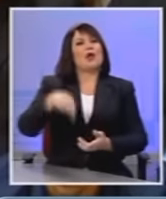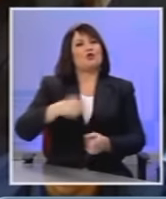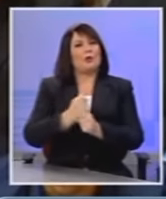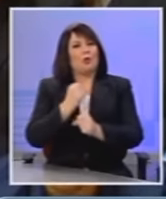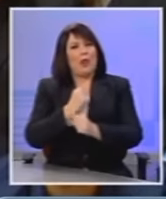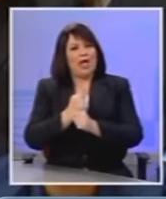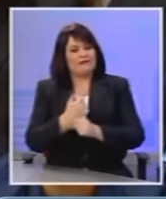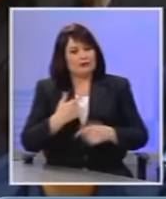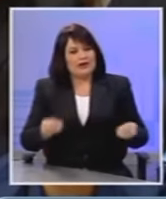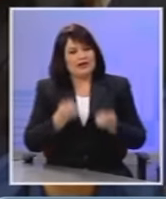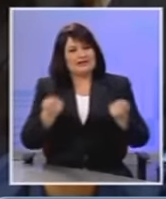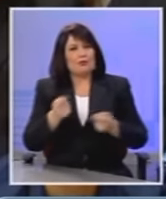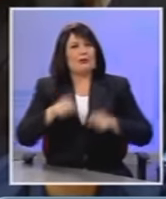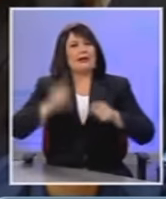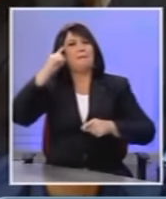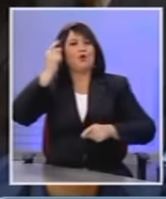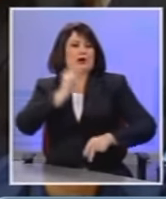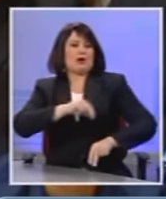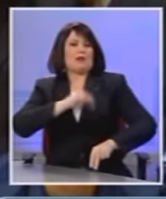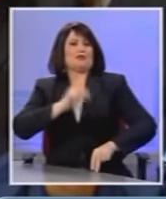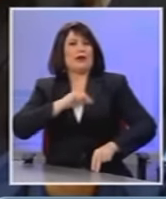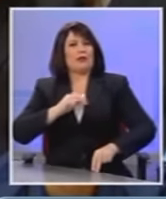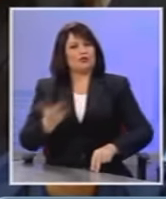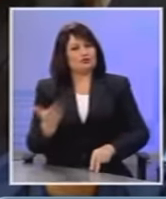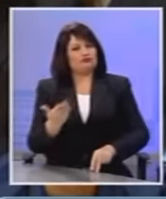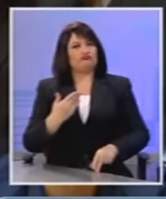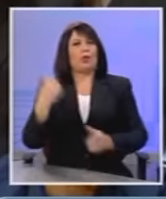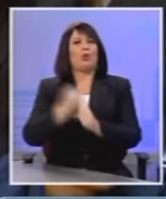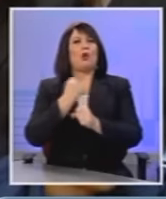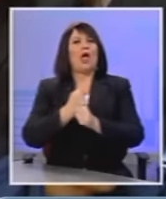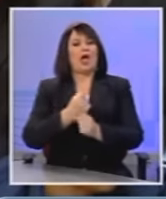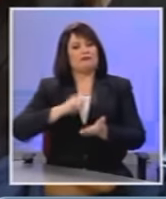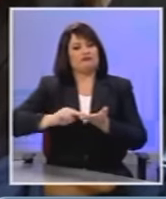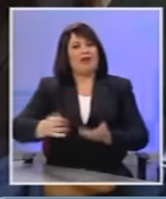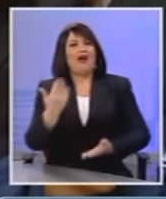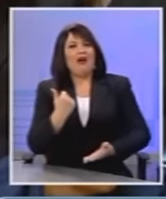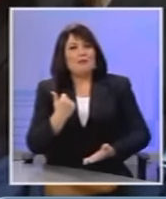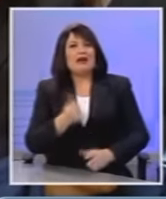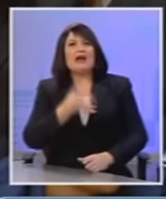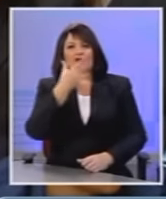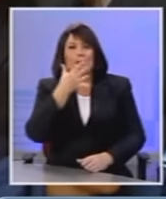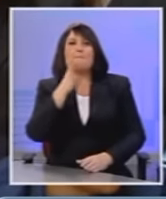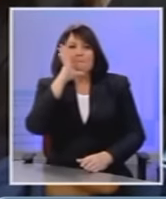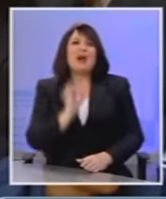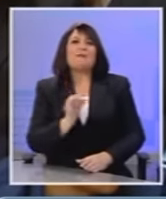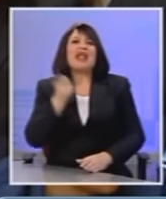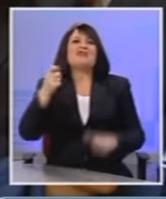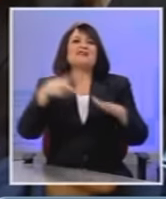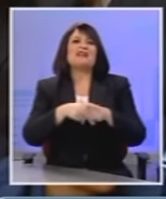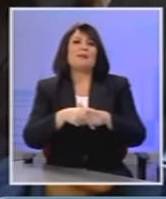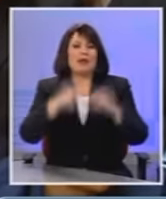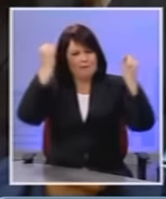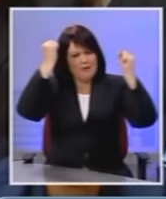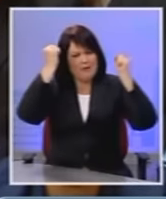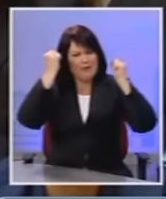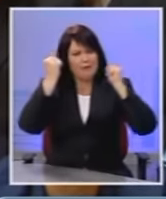τους χρησιμοποιούσαν κερδοσκόποι, και υπήρξε αυτό το φαινόμενο, μια πραγματική αιμορραγία για τα ασφαλιστικά